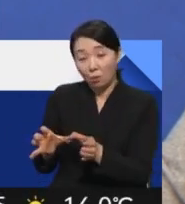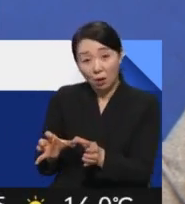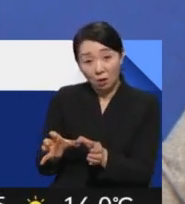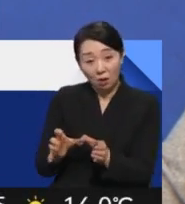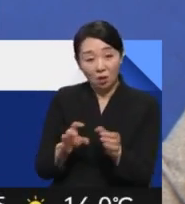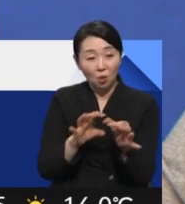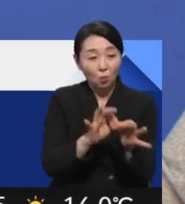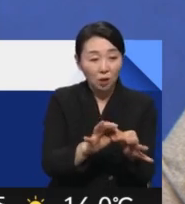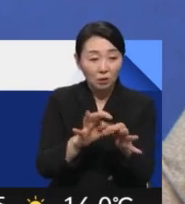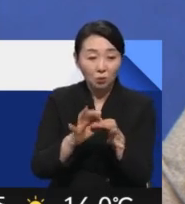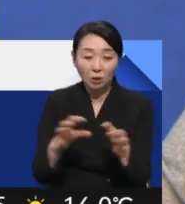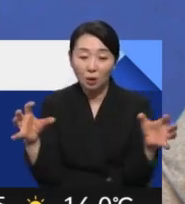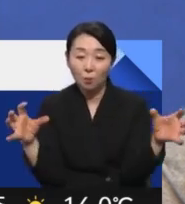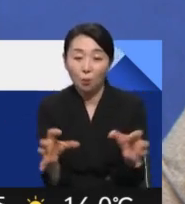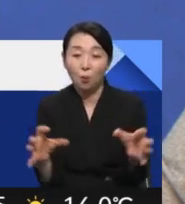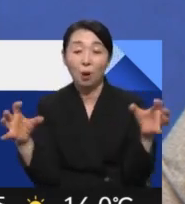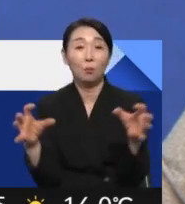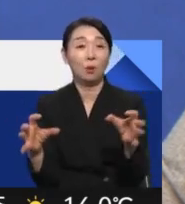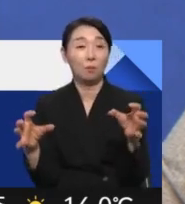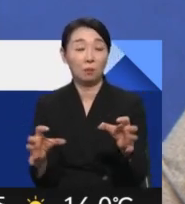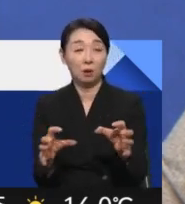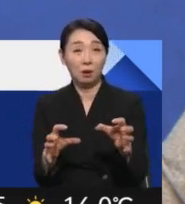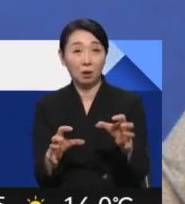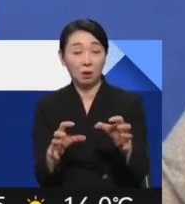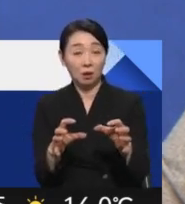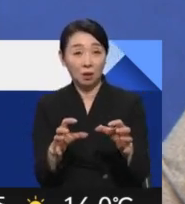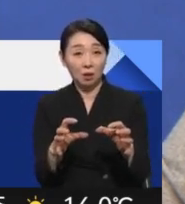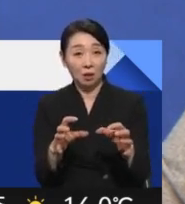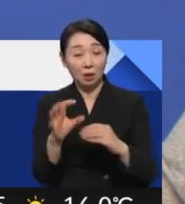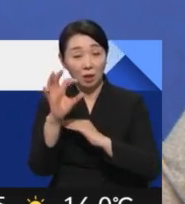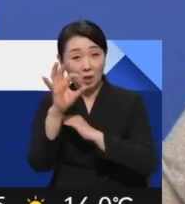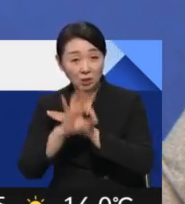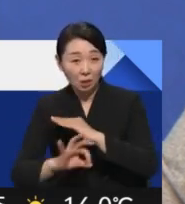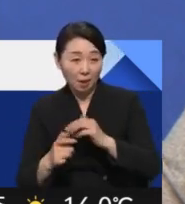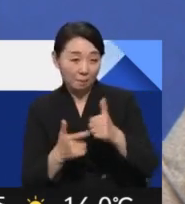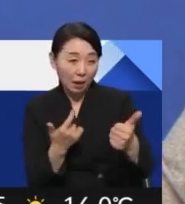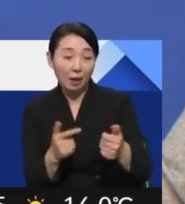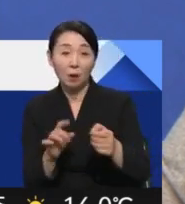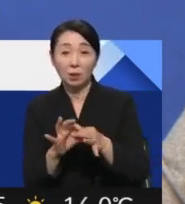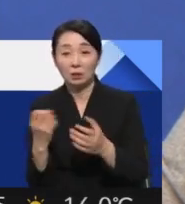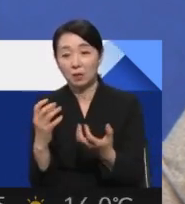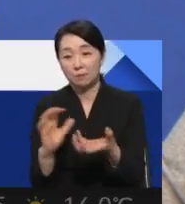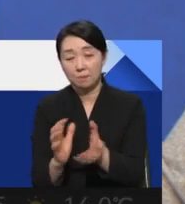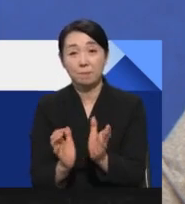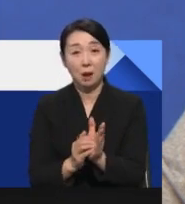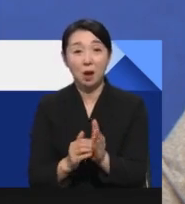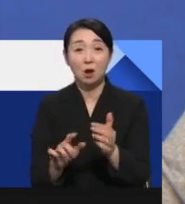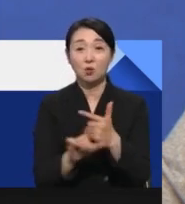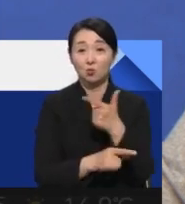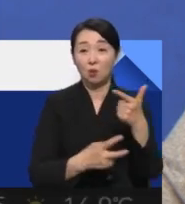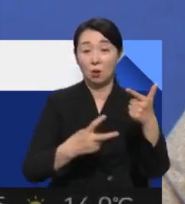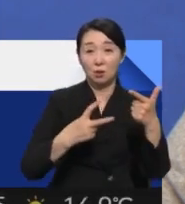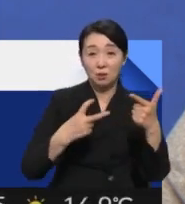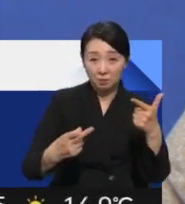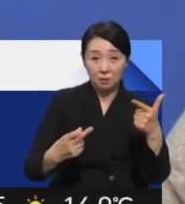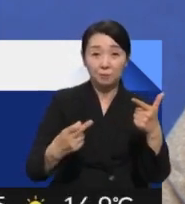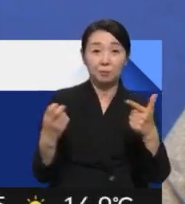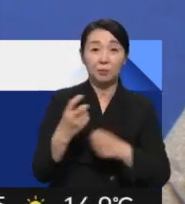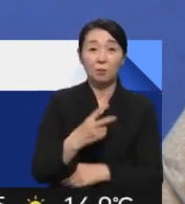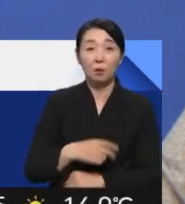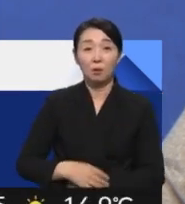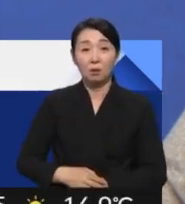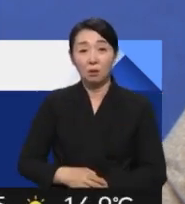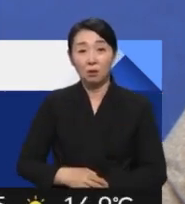모아놓고 서해 사건을 새로 논의한 후 6월 16일 해경과 국방부는 공동 발표를 통해